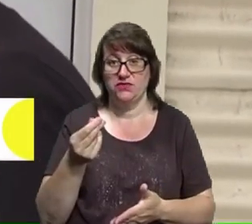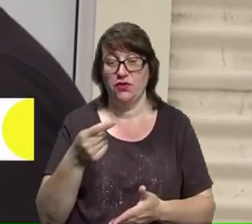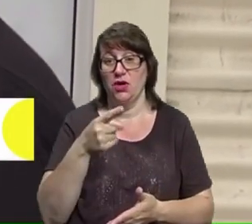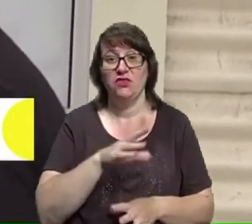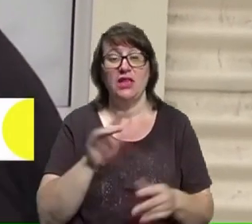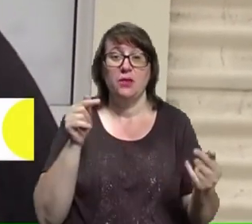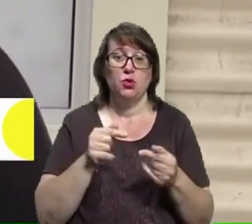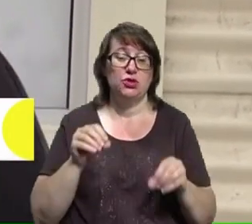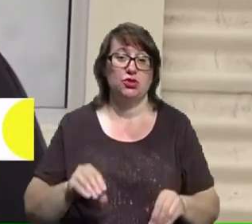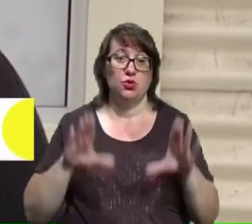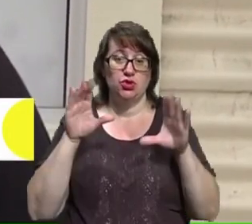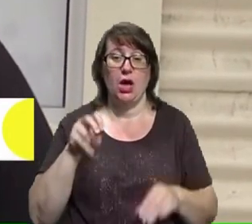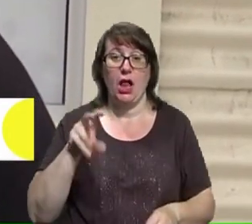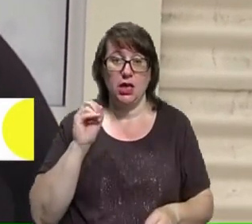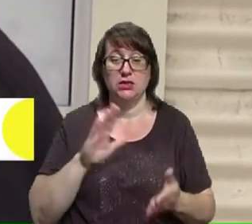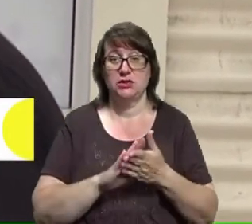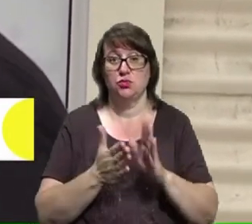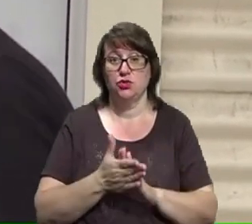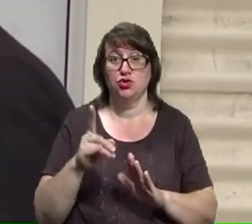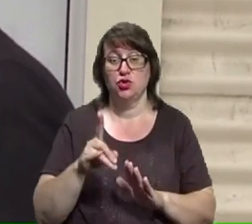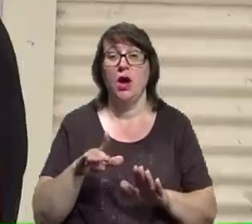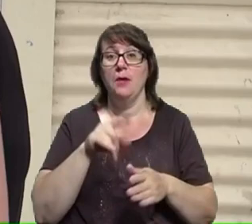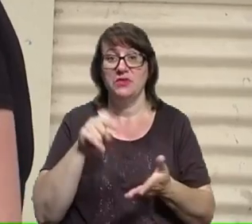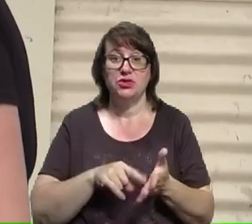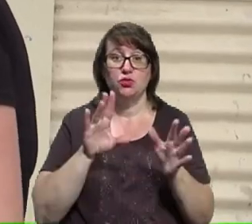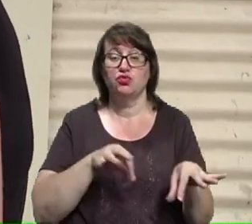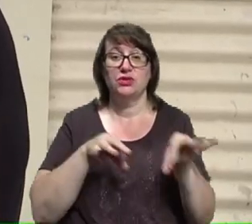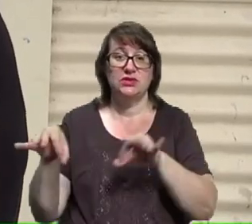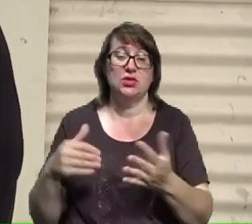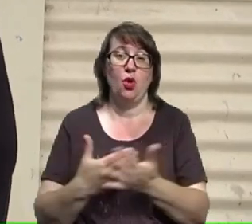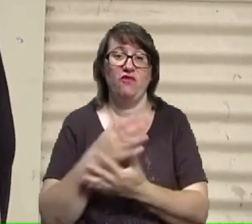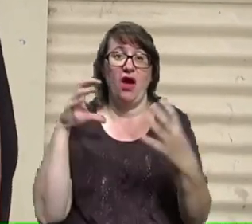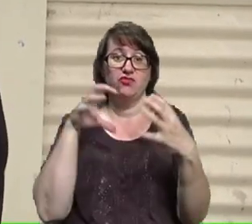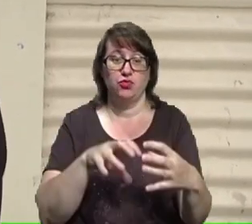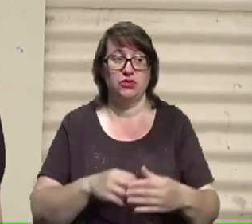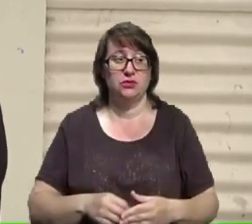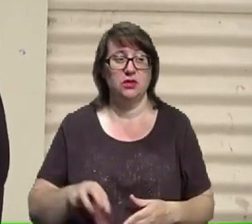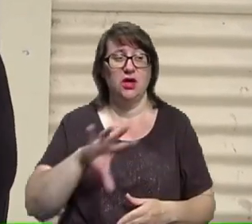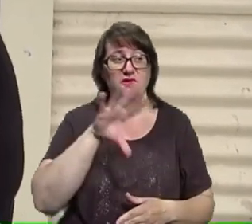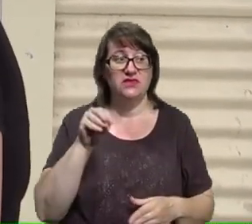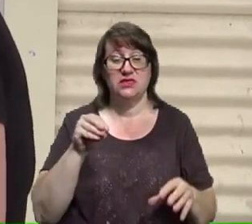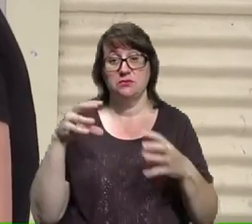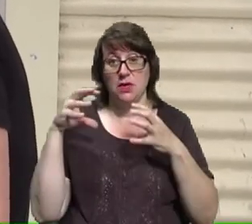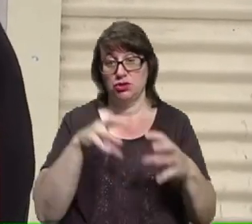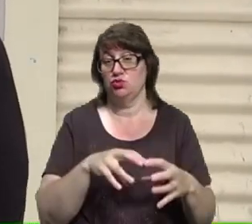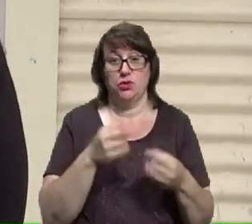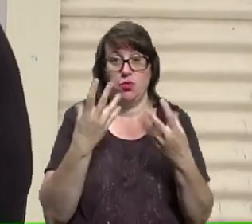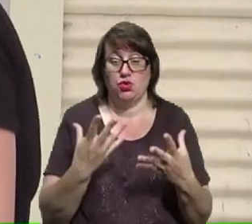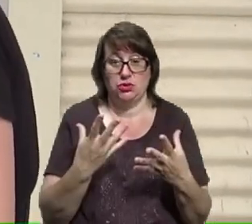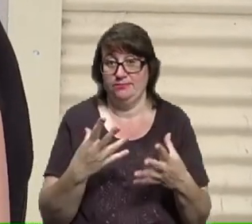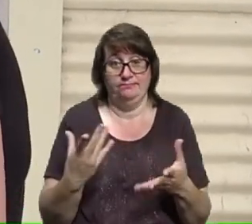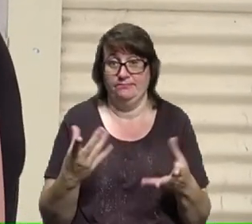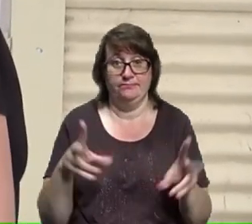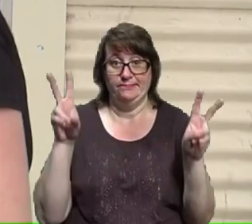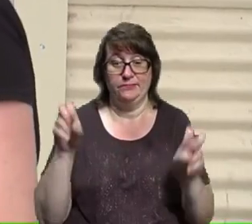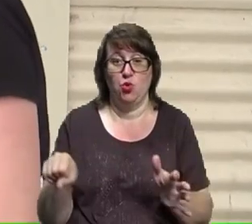здорожчання, але за умови, що містом їздитимуть нові автобуси. Всі маршрути просто маршрути убиті. А за що ми кошти платимо, я